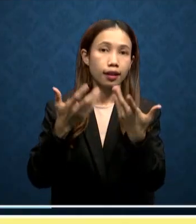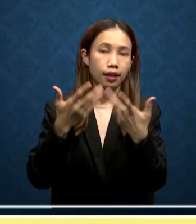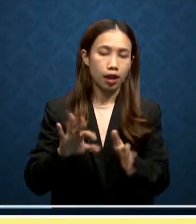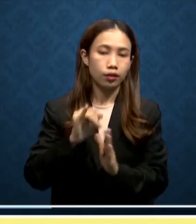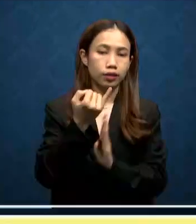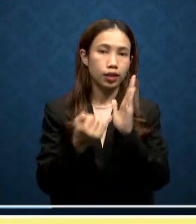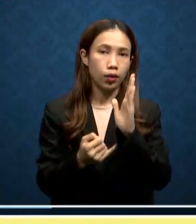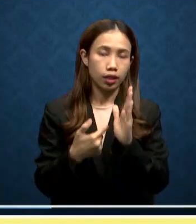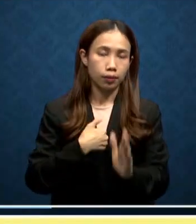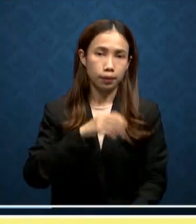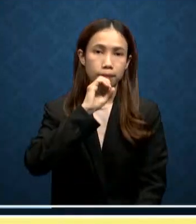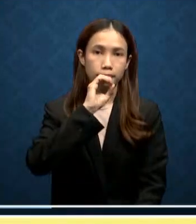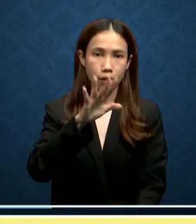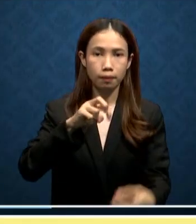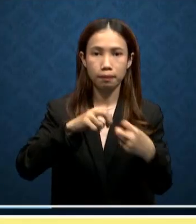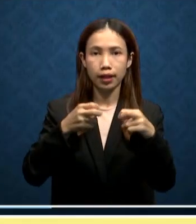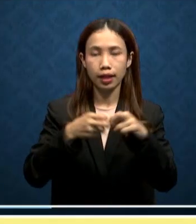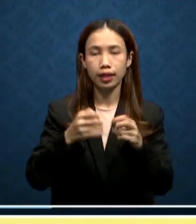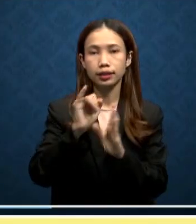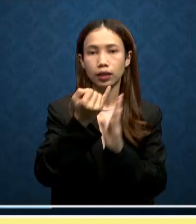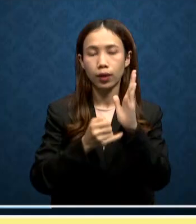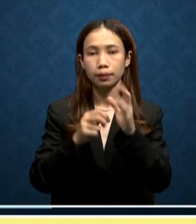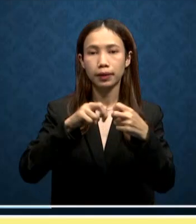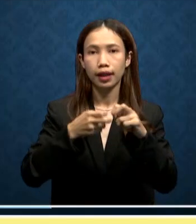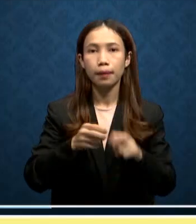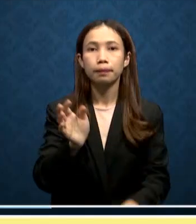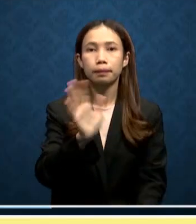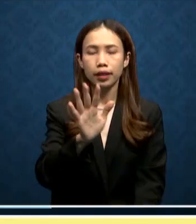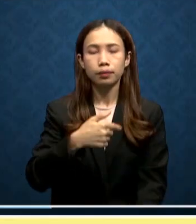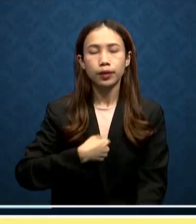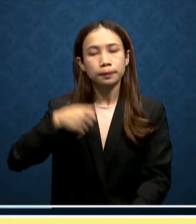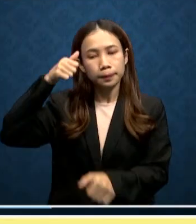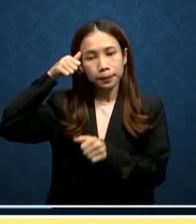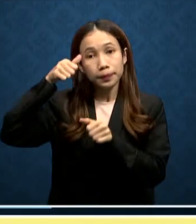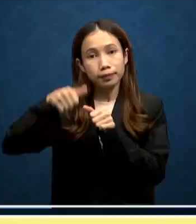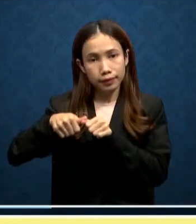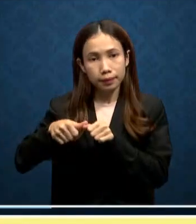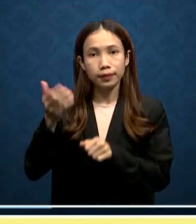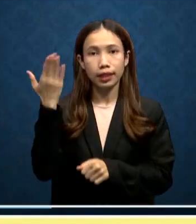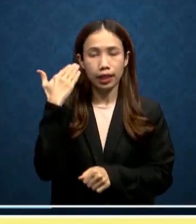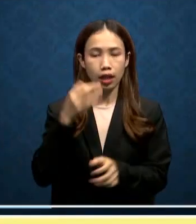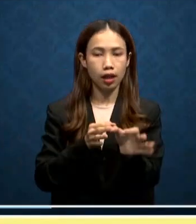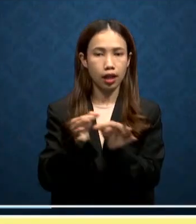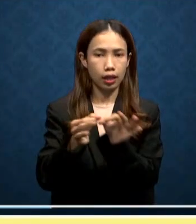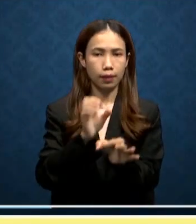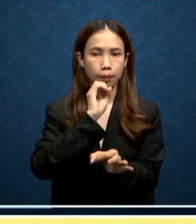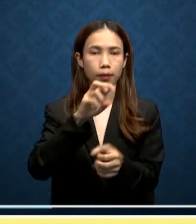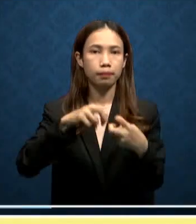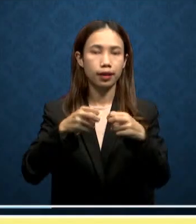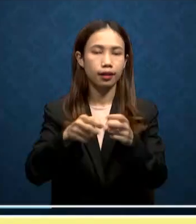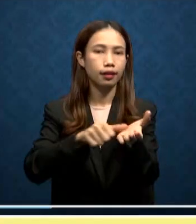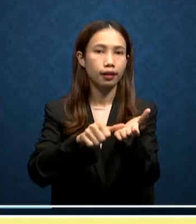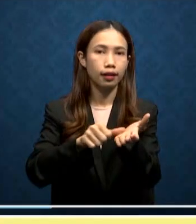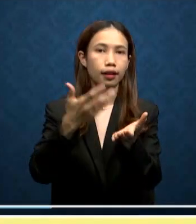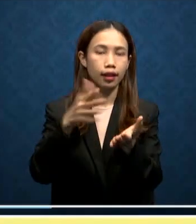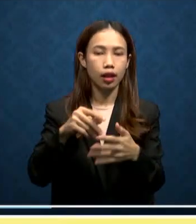กล่าวเนี่ยไม่ไม่ไม่ใช่จังหวัดที่มีปัญหานะผมก็จำว่าที่ท่านชี้แจงว่าท่านบอกท่านแก้ปัญหาจังหวัด